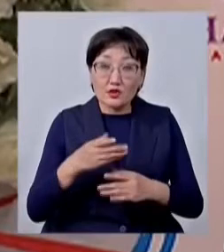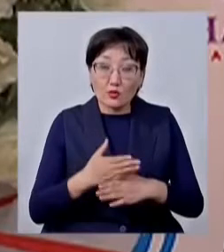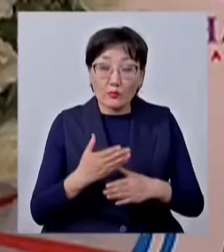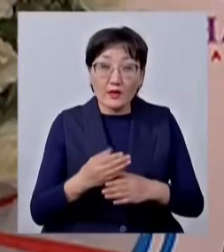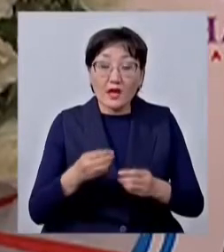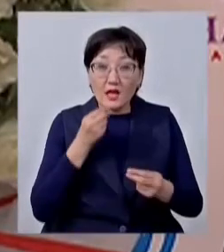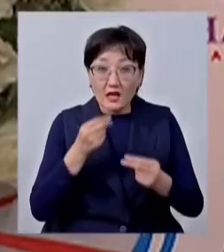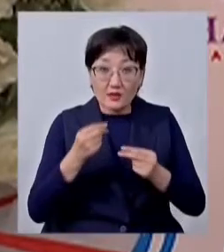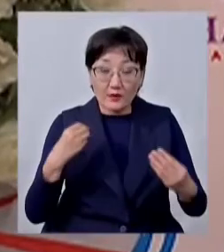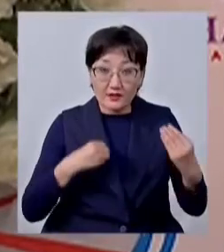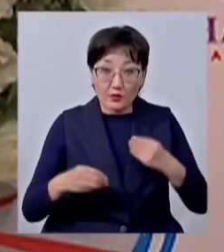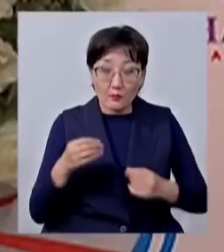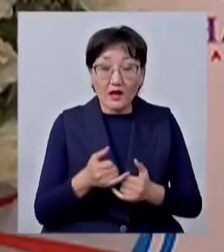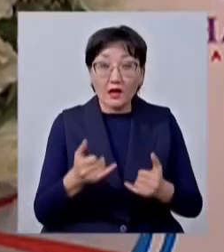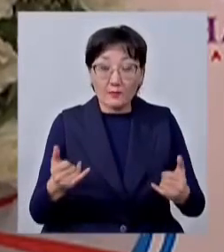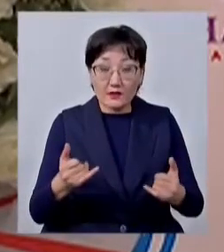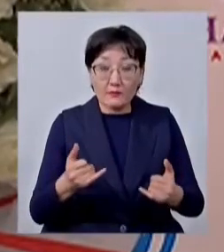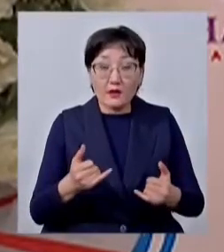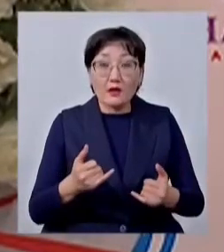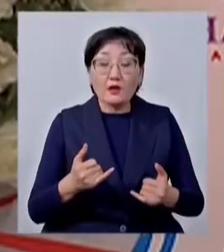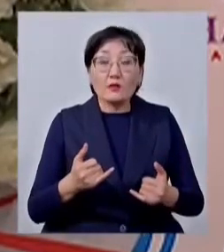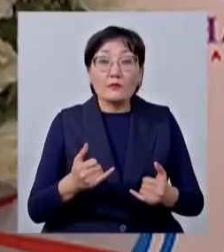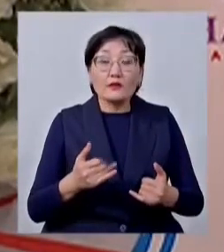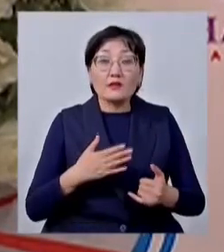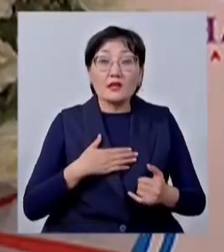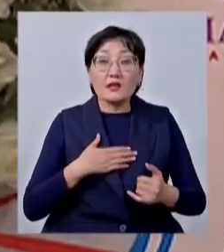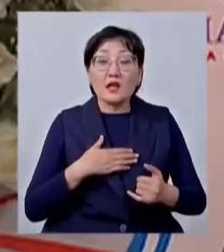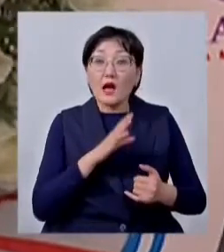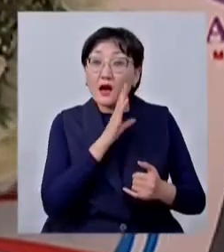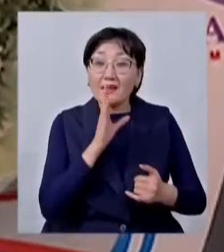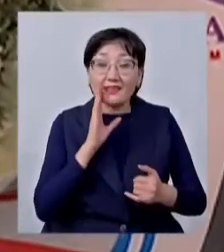азық-түлікпен, киім-кешекпен қамтамасыз еткеннен кейін өз алдына ана тілегі деген қор ашып отыр.